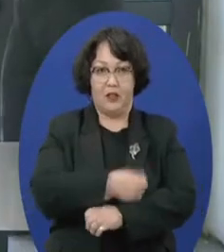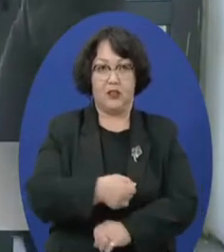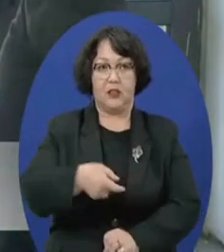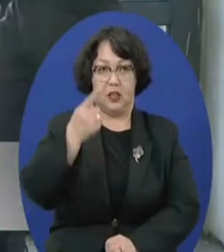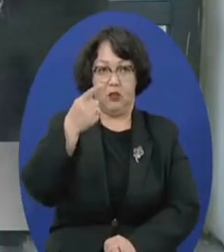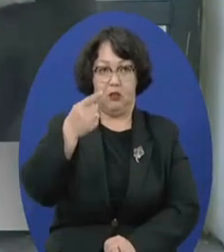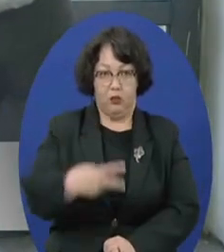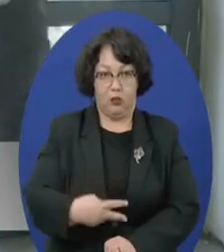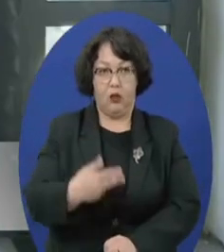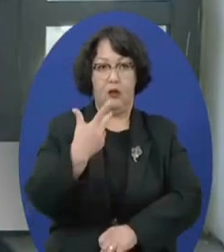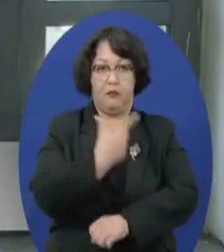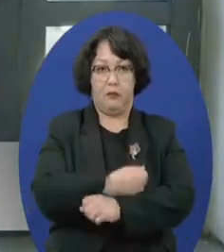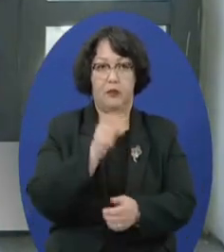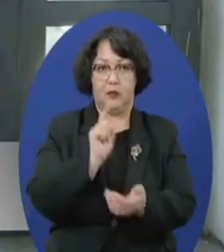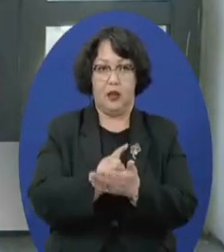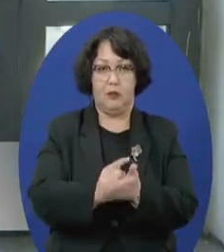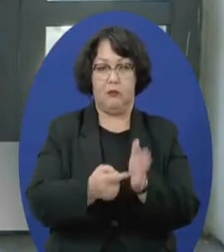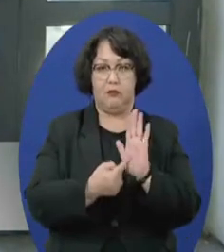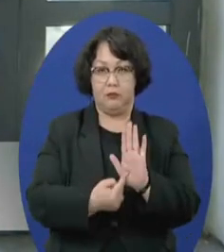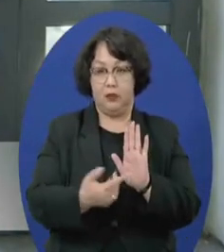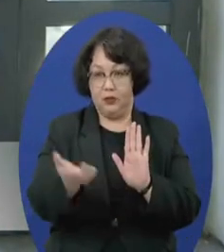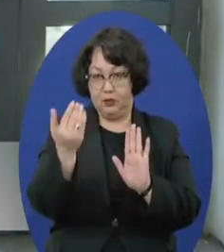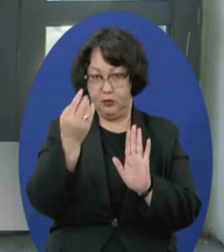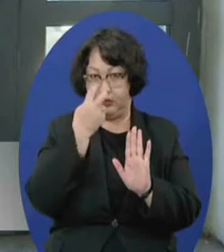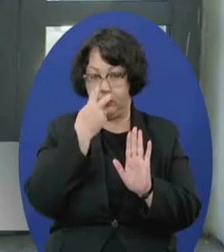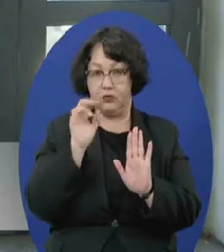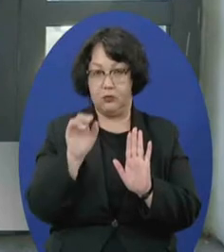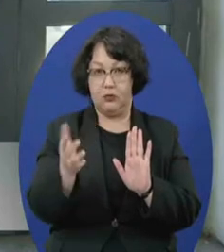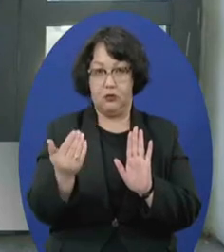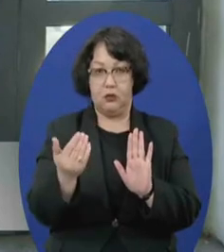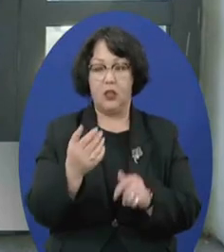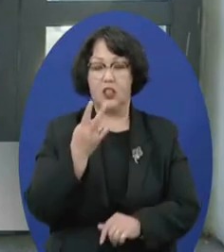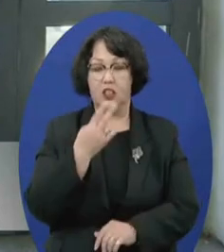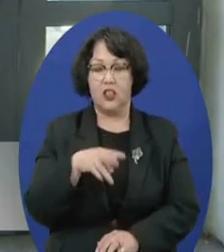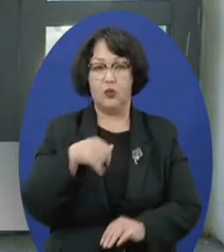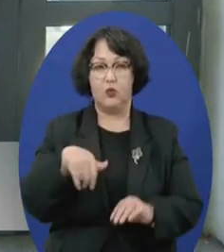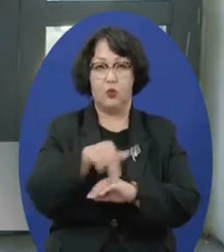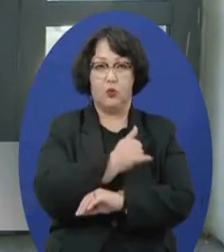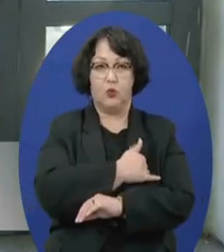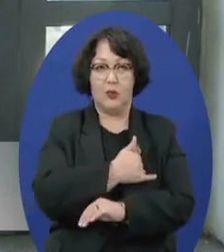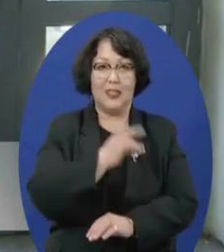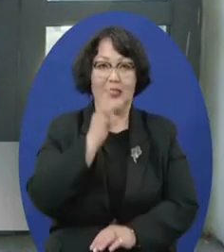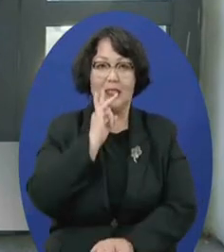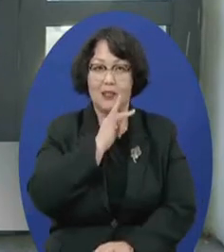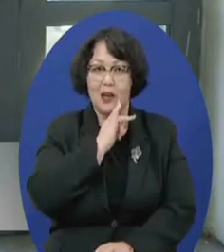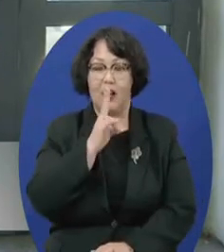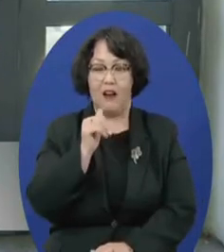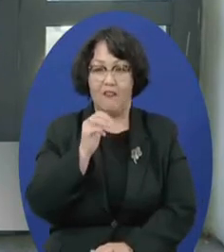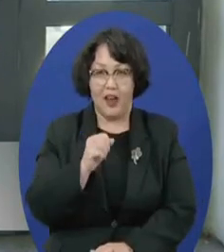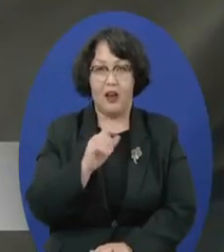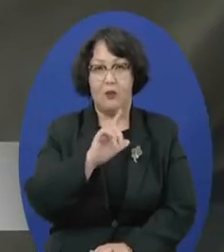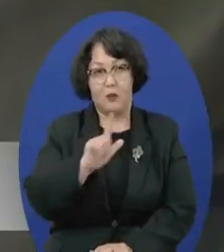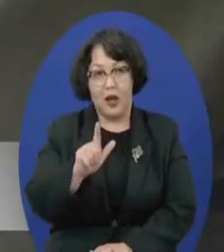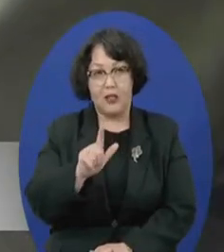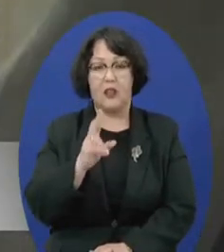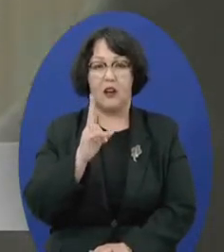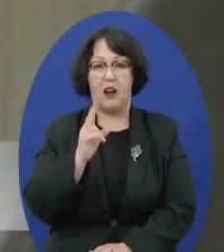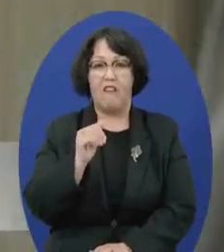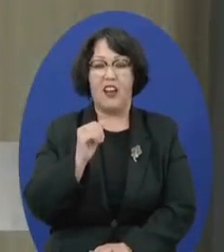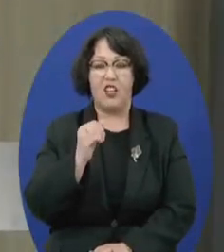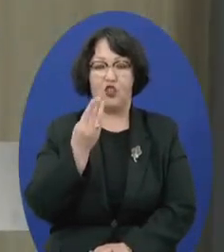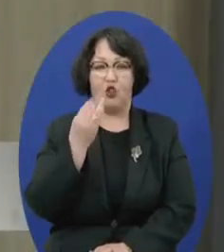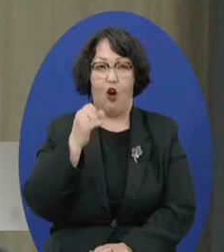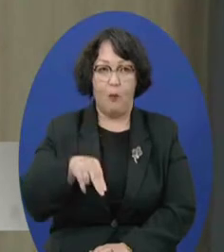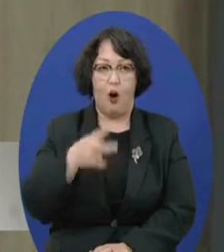вакцины 2 тундаа бүрэн хамрагдсан байхыг шаардах юм байна. Өнөөдөр нийслэл дүүргийн удирдлагууд ресторан, зоогийн газар, кафе, кофе шоп зэрэг